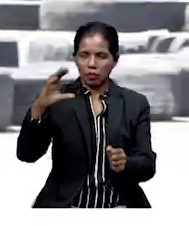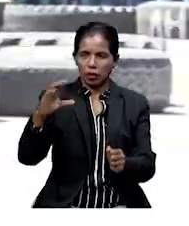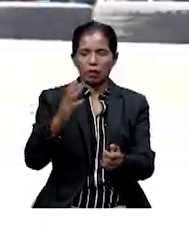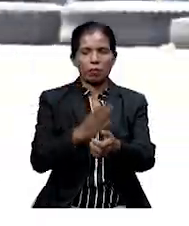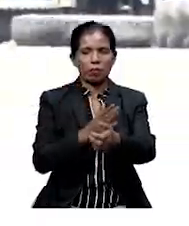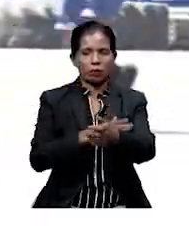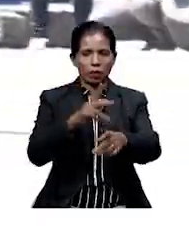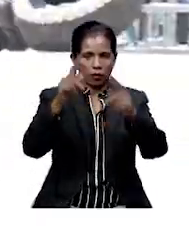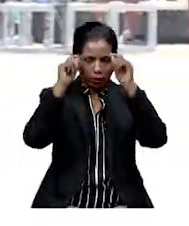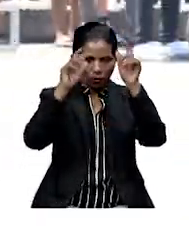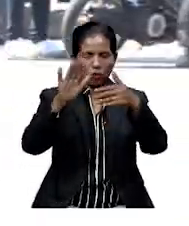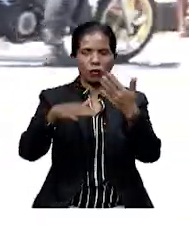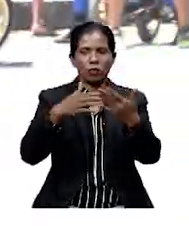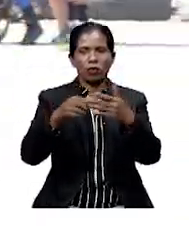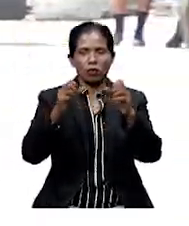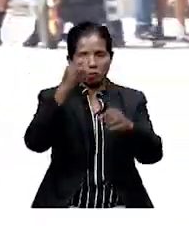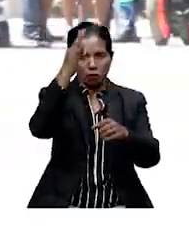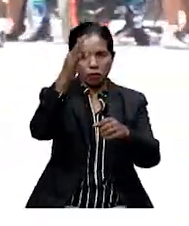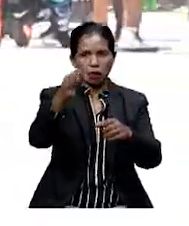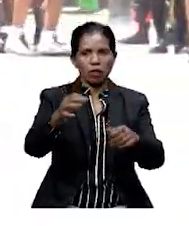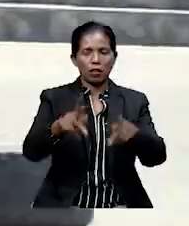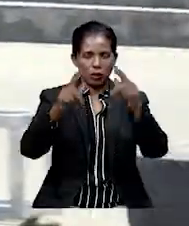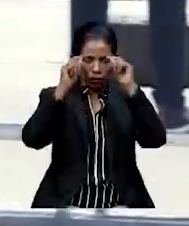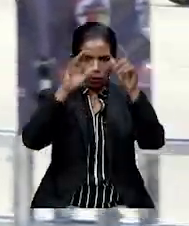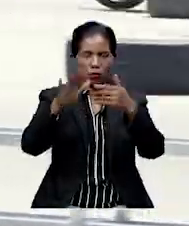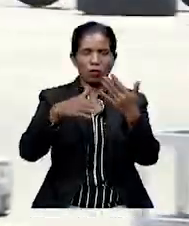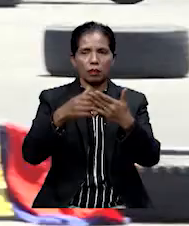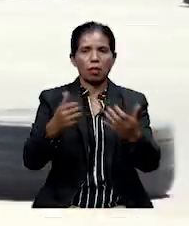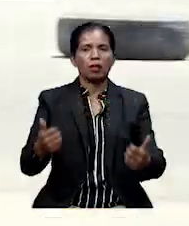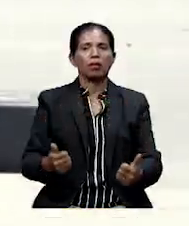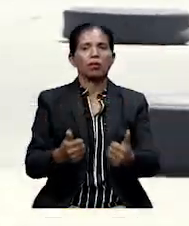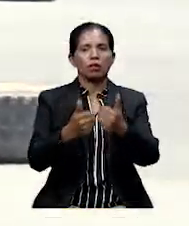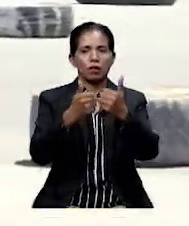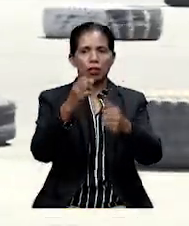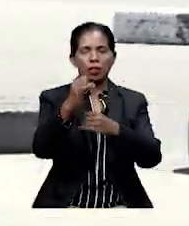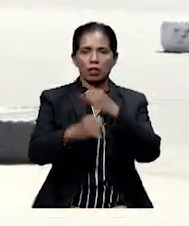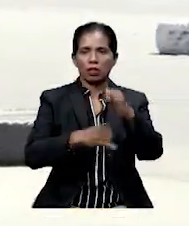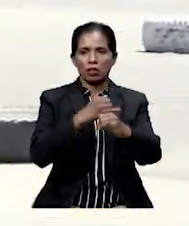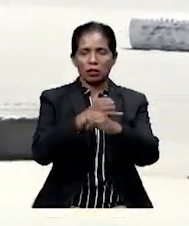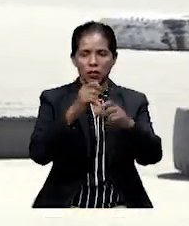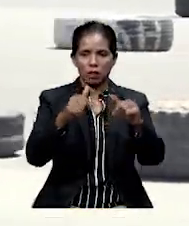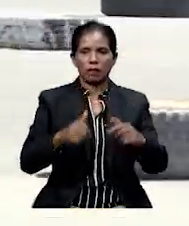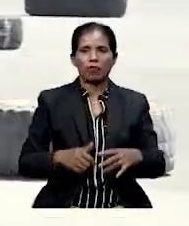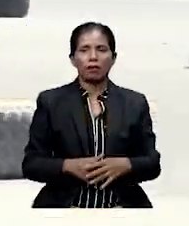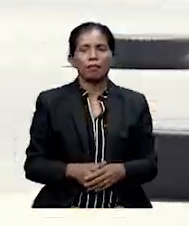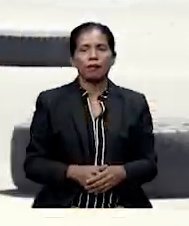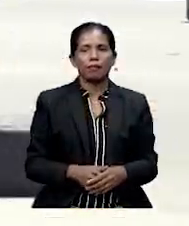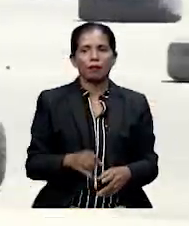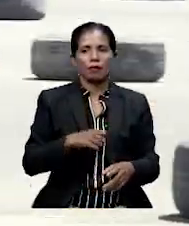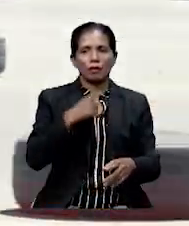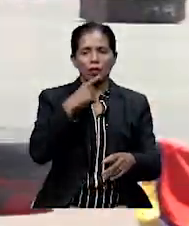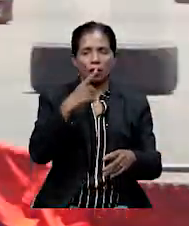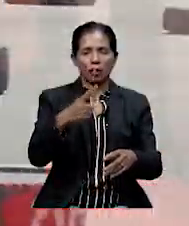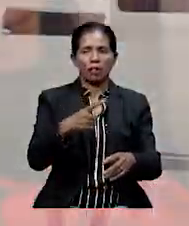promove Timoroan sira ho dinune ba futuru Timoroan sira mos bele compete i evento internasional. Jadi objektif dari kegiatan ini